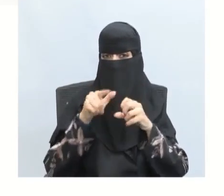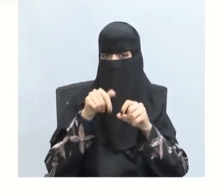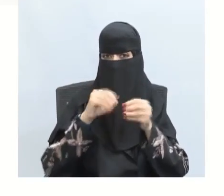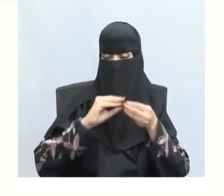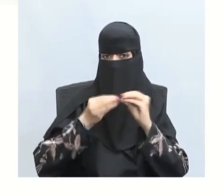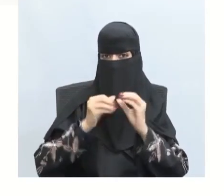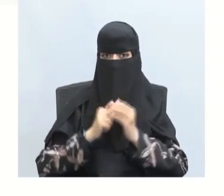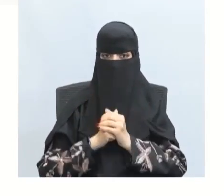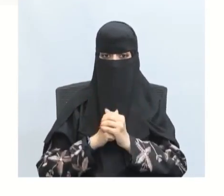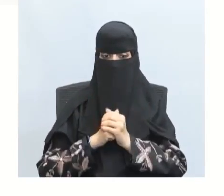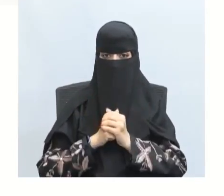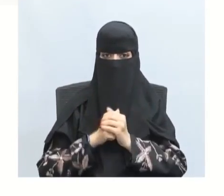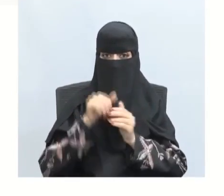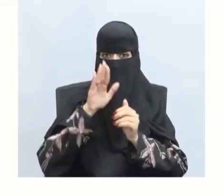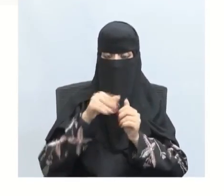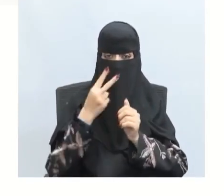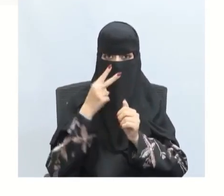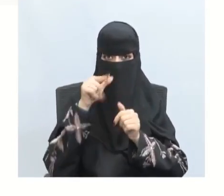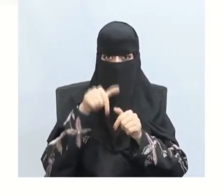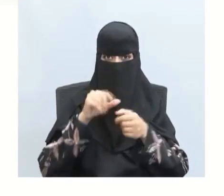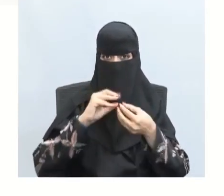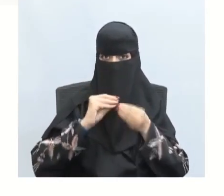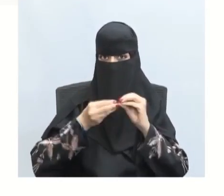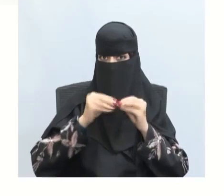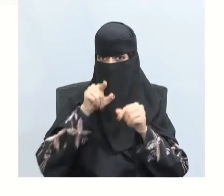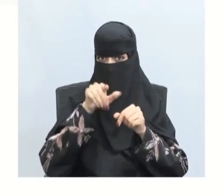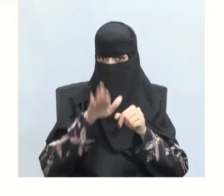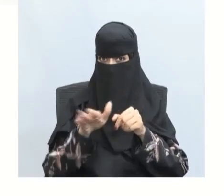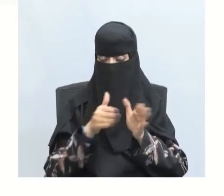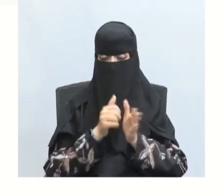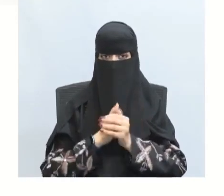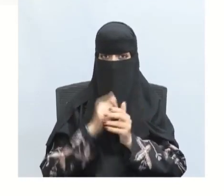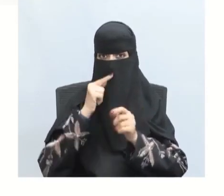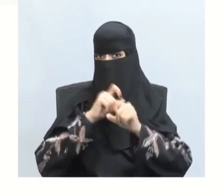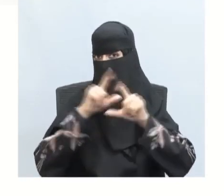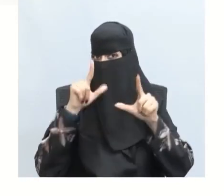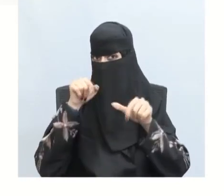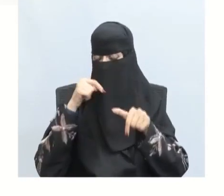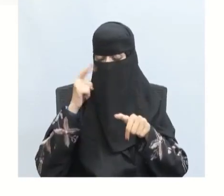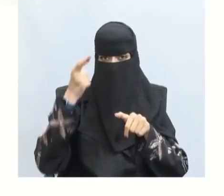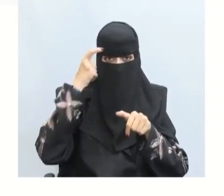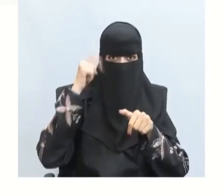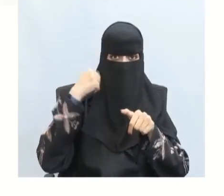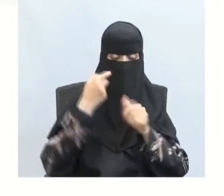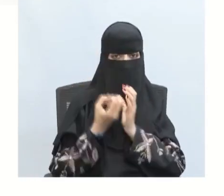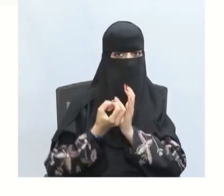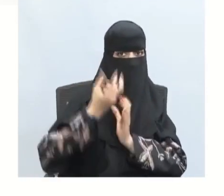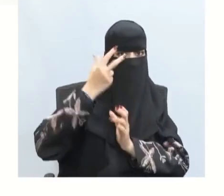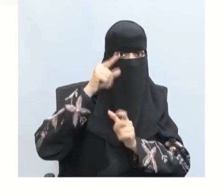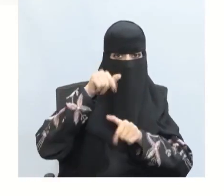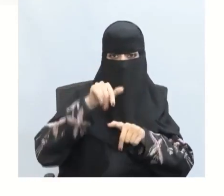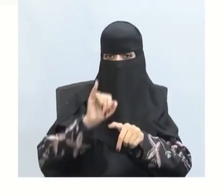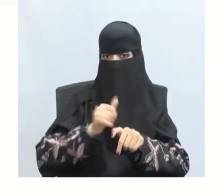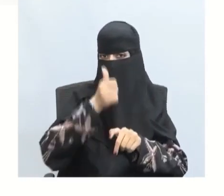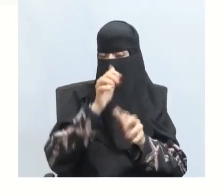ومدلولاتها من خلال هذه الالوان عزيزي الطالب عزيزتي الطالبه سوف نستكشف ما